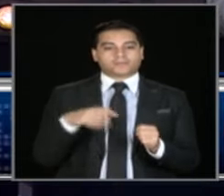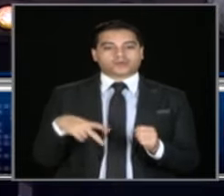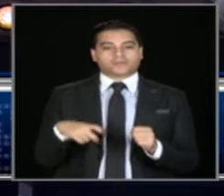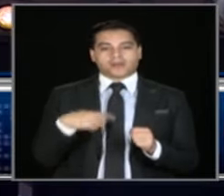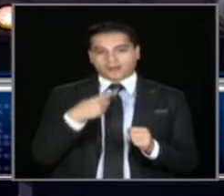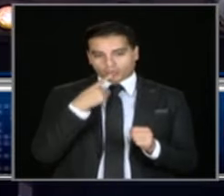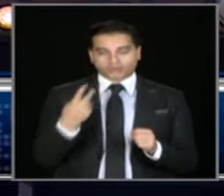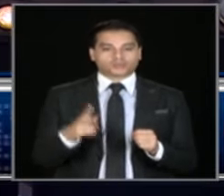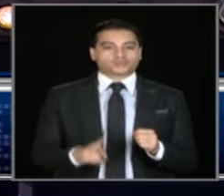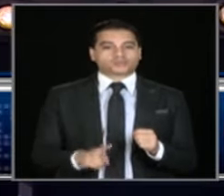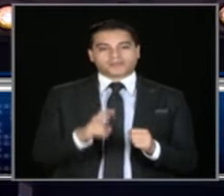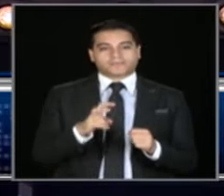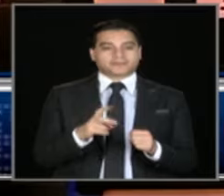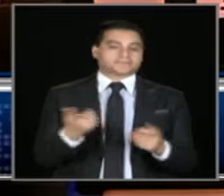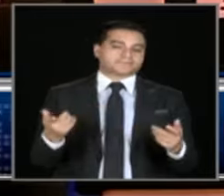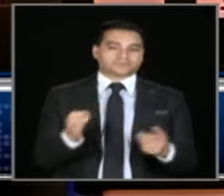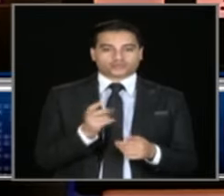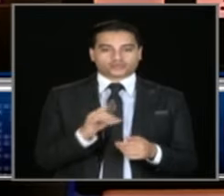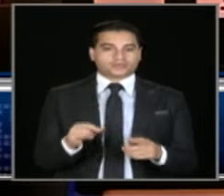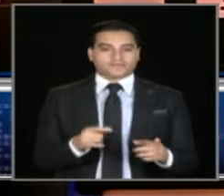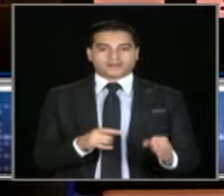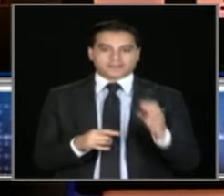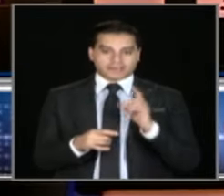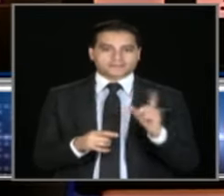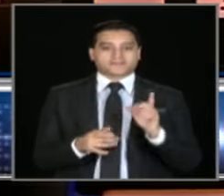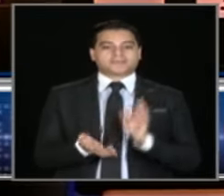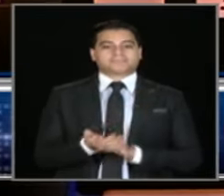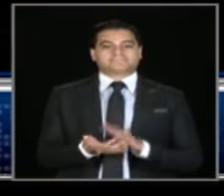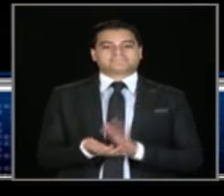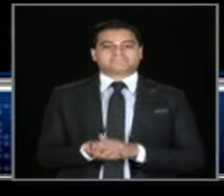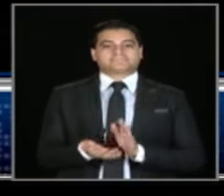بقول 72. مصطفى نبيل، إجابة صحيحة.